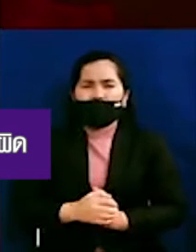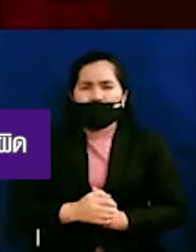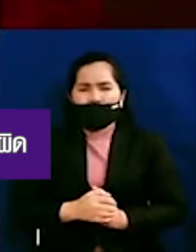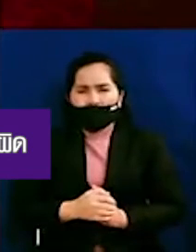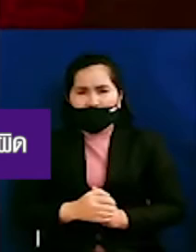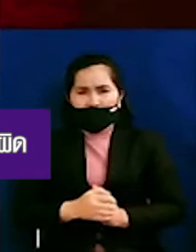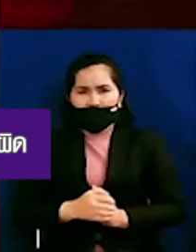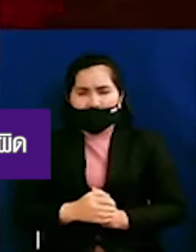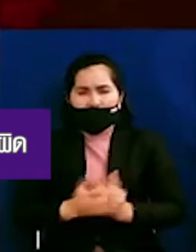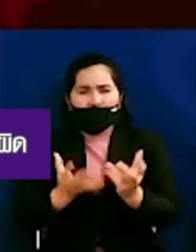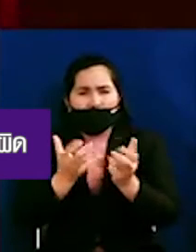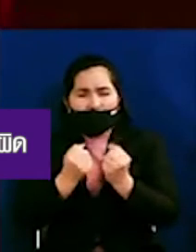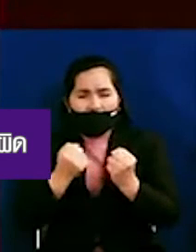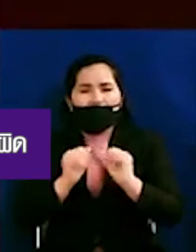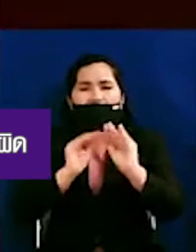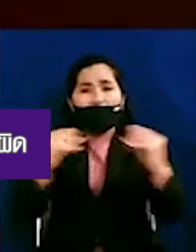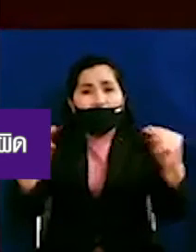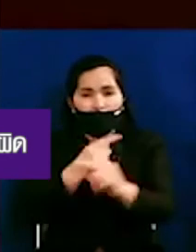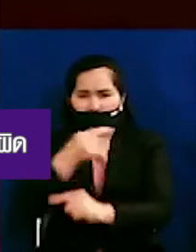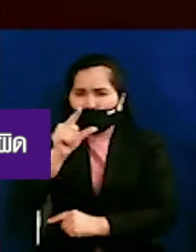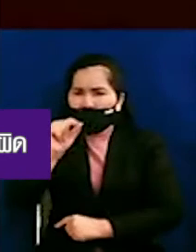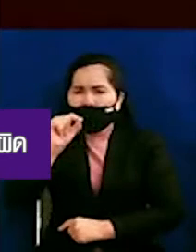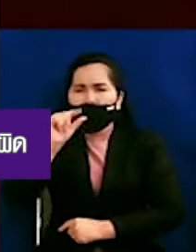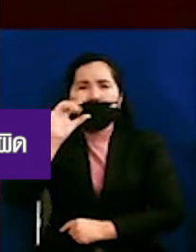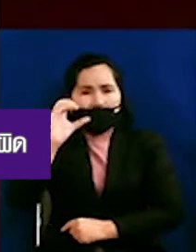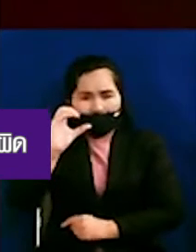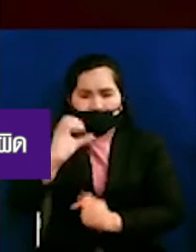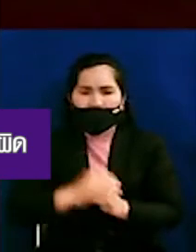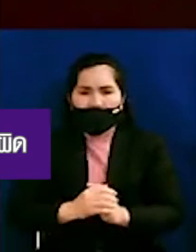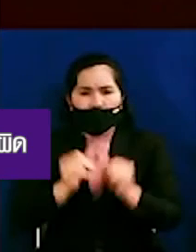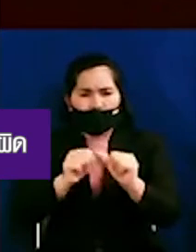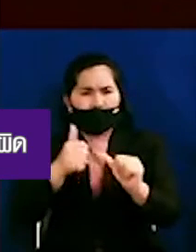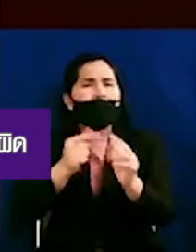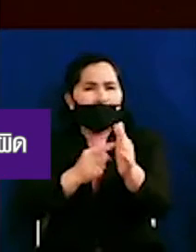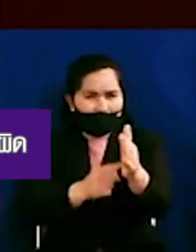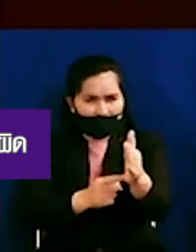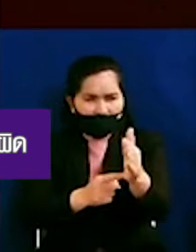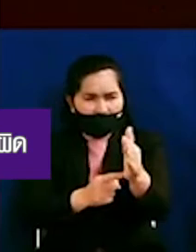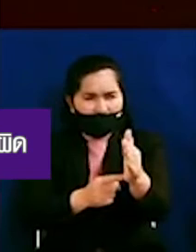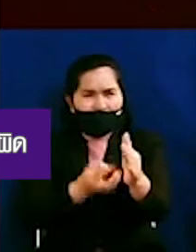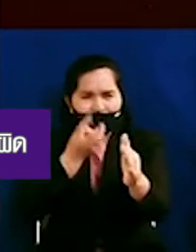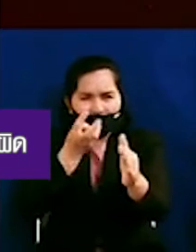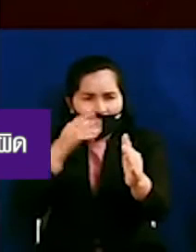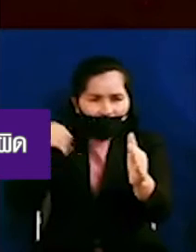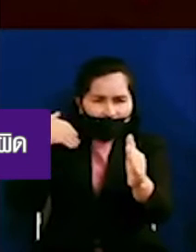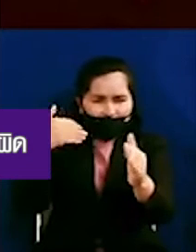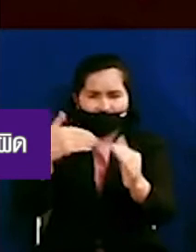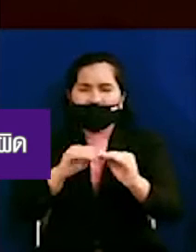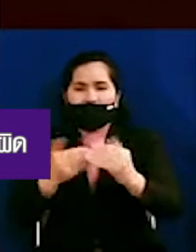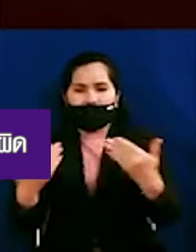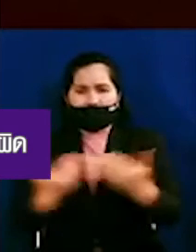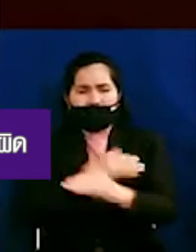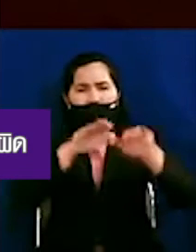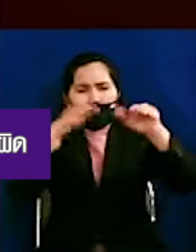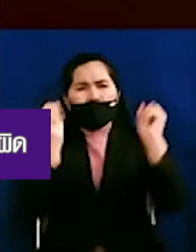การขออนุญาตที่จะเก็บวัคซีนที่อุณหภูมิ -20องศาได้เป็นระยะเวลาหนึ่งแล้วแล้วก็ค่อยเอามาไว้ในในเอ่อตู้เย็น